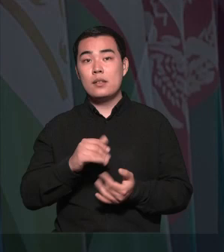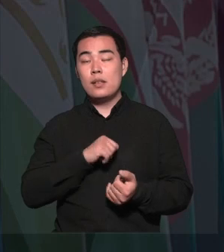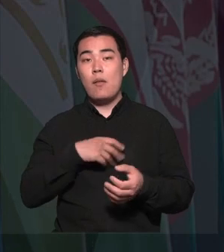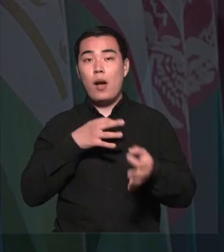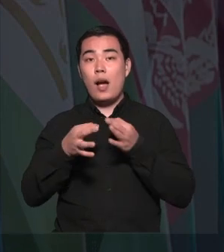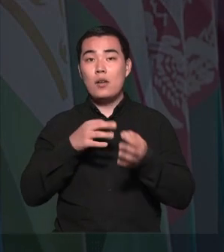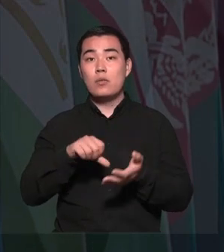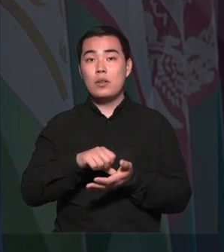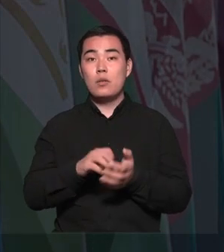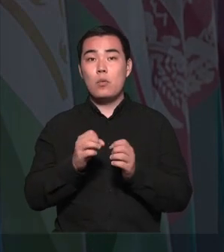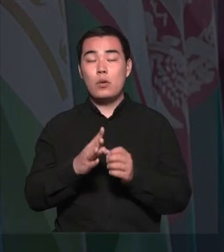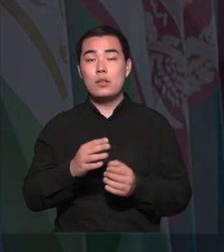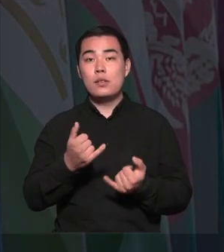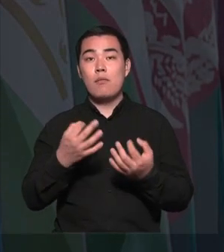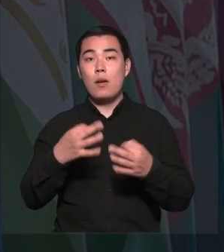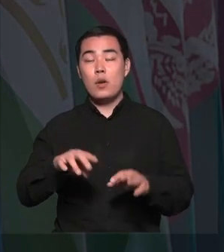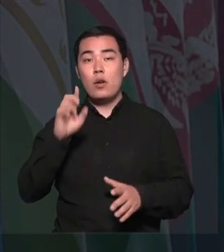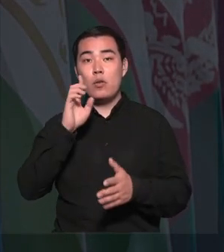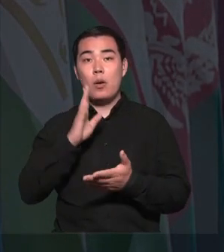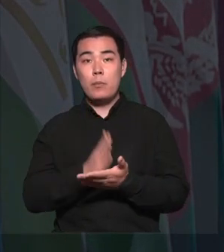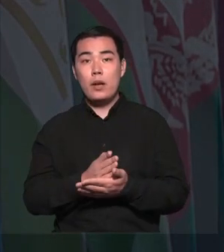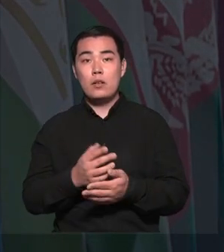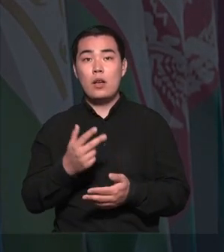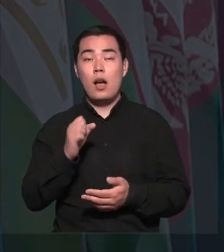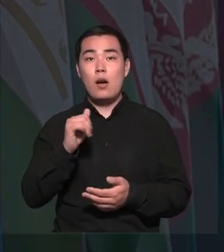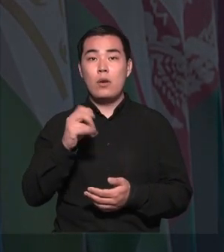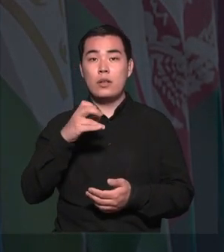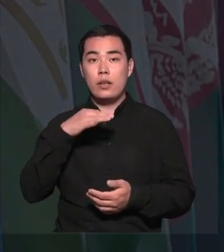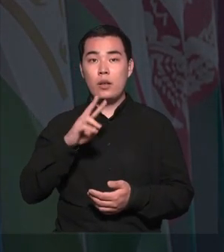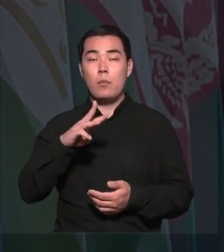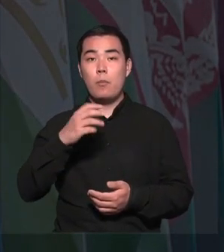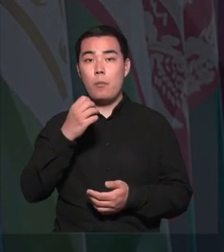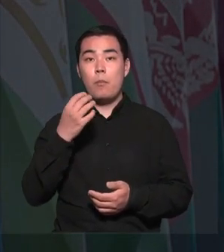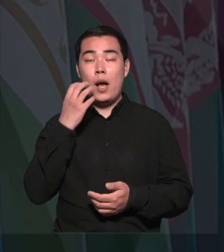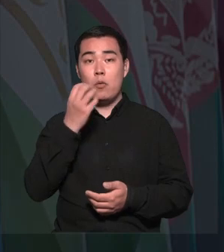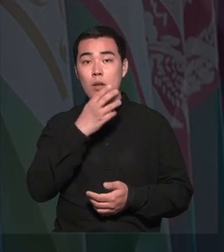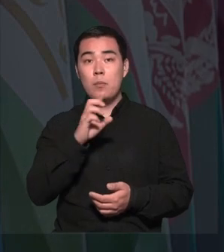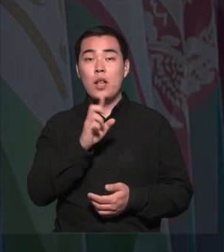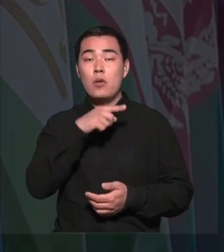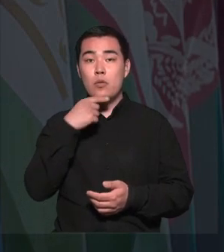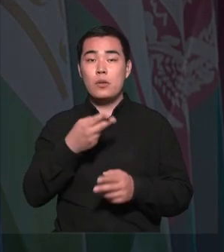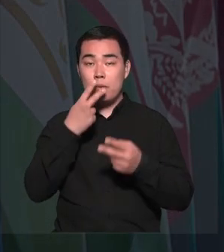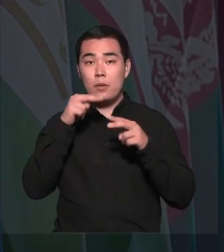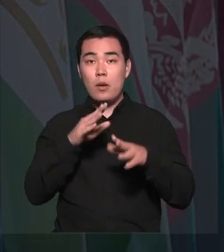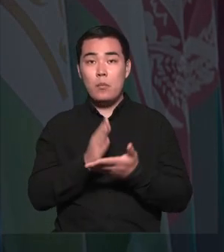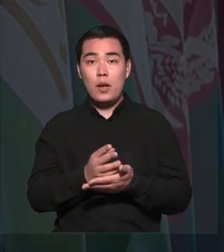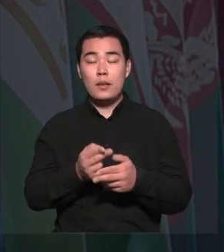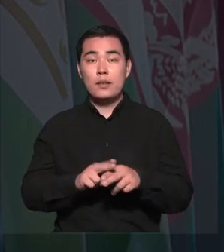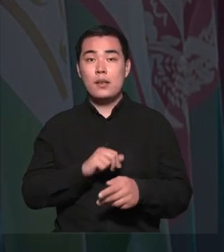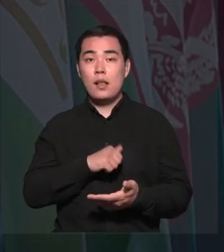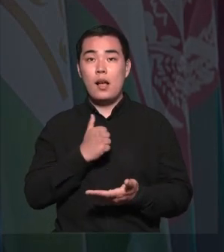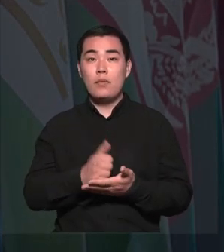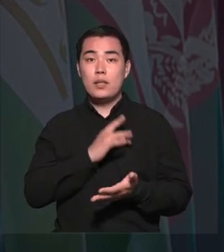диалогқа қатысатын 14 серіктес мемлекет бар. Үш ел Ауғанстан, Моңғолия, Беларусь бақылаушылар қатарында. Басты мақсат